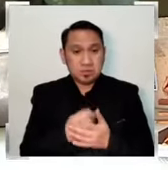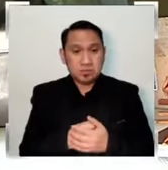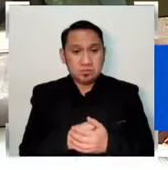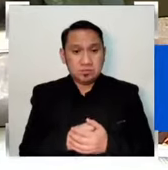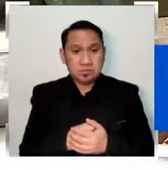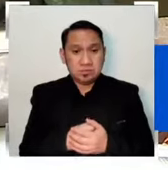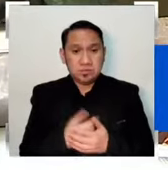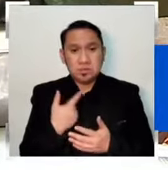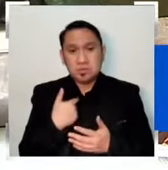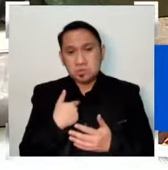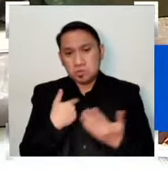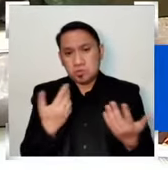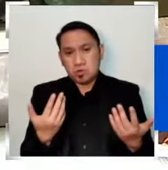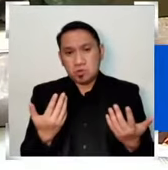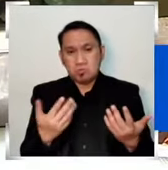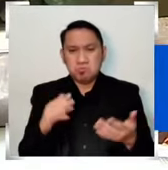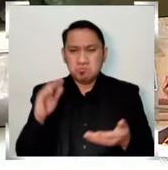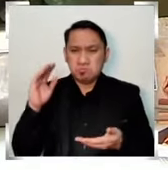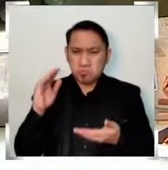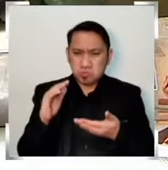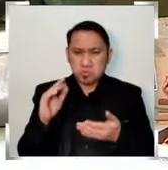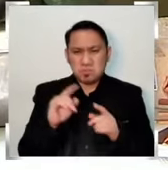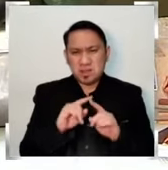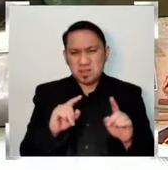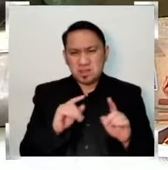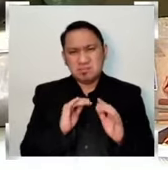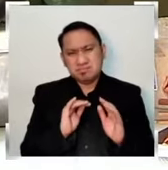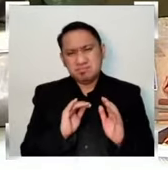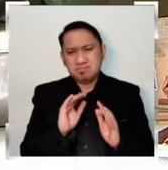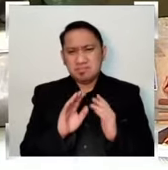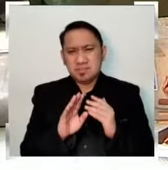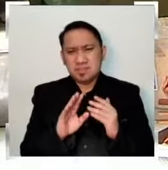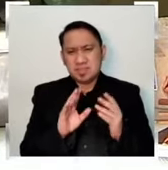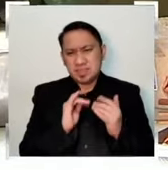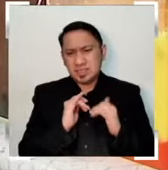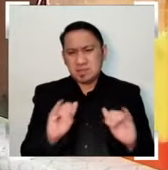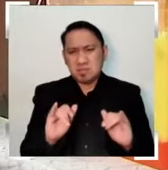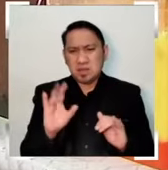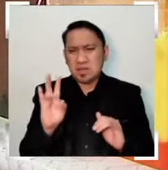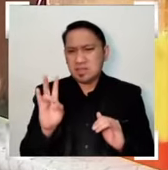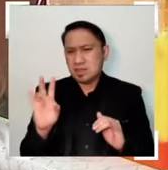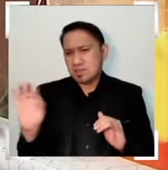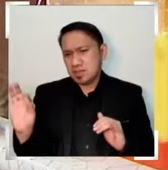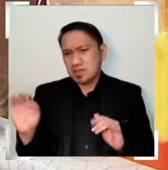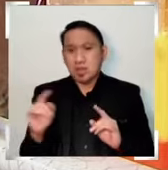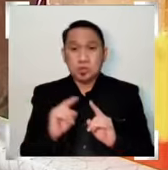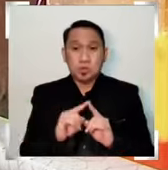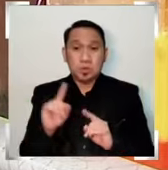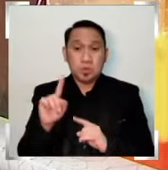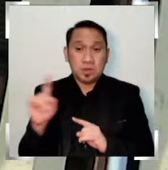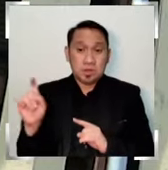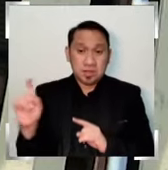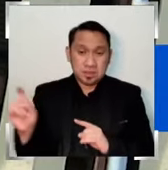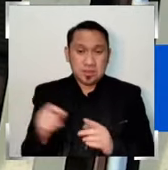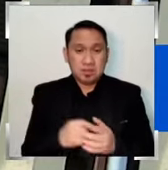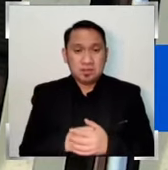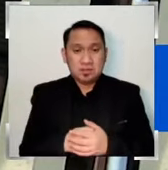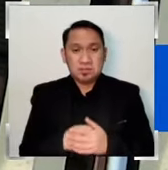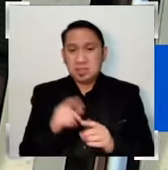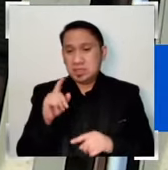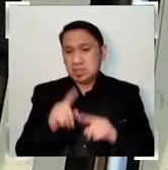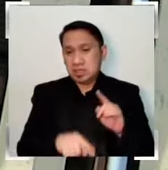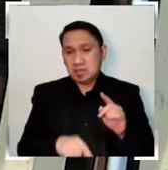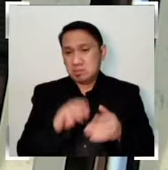din yung presyo niya. Nasa 79 pa rin to 100. Hindi na po namin mababa, ma'am.